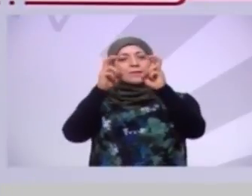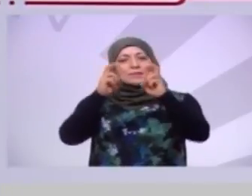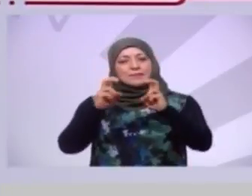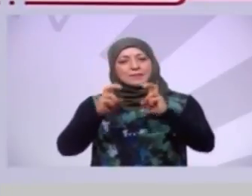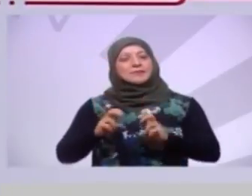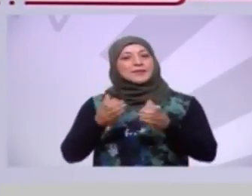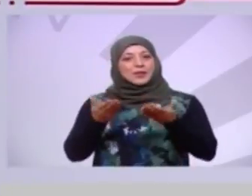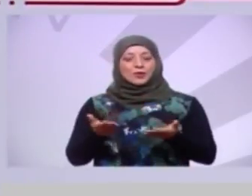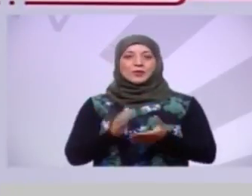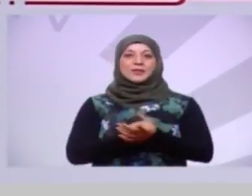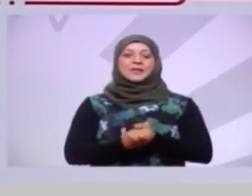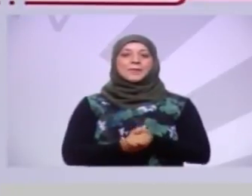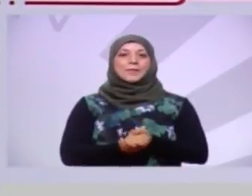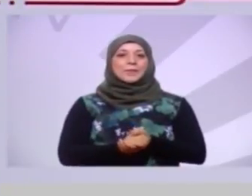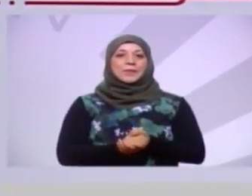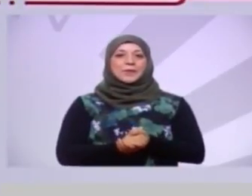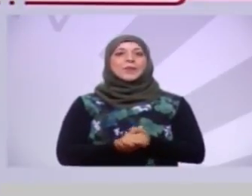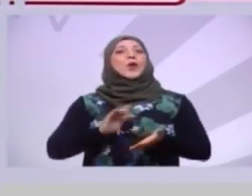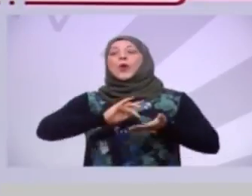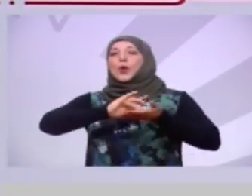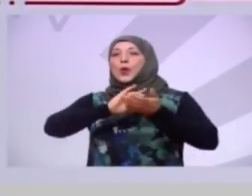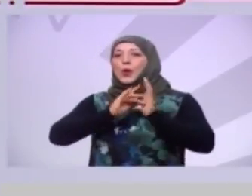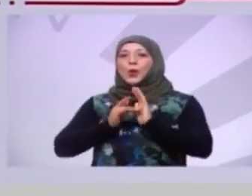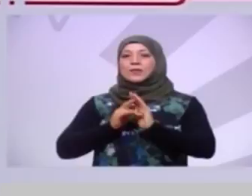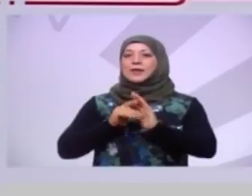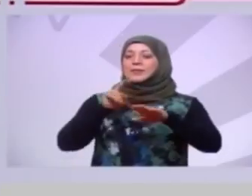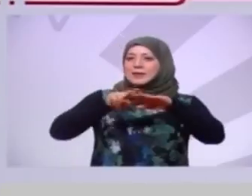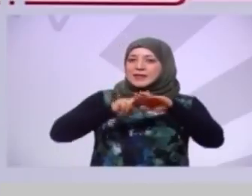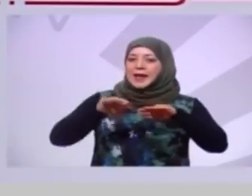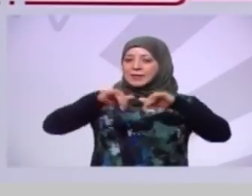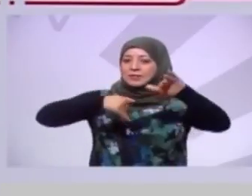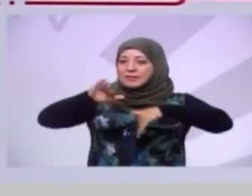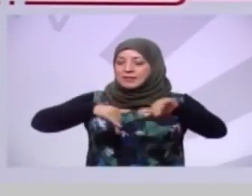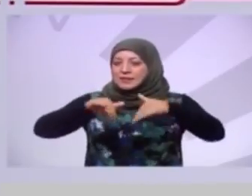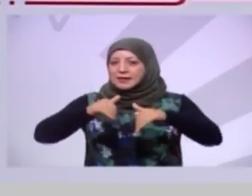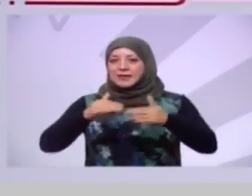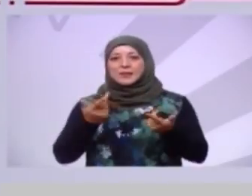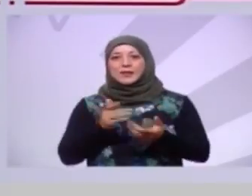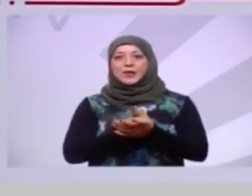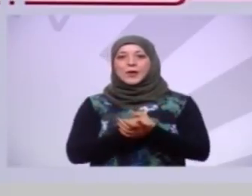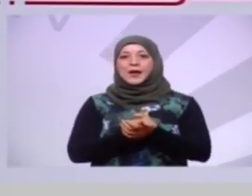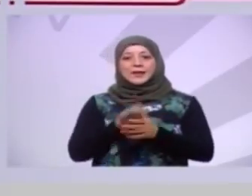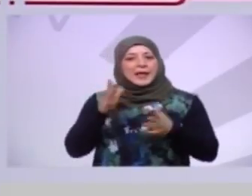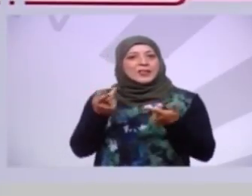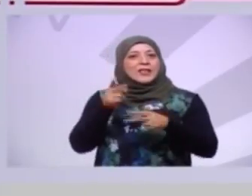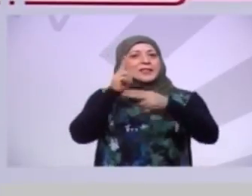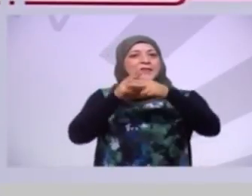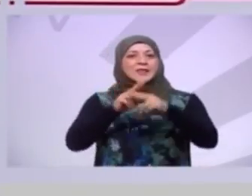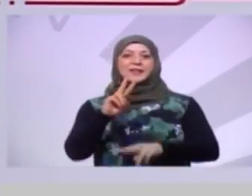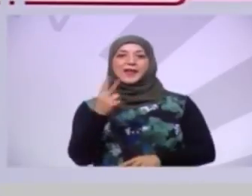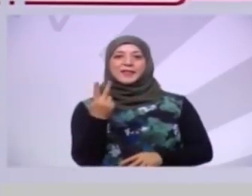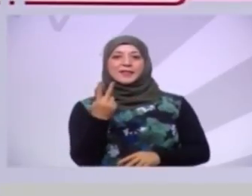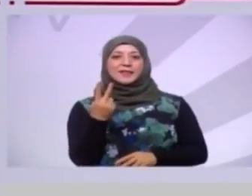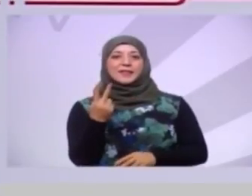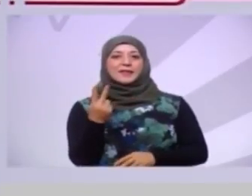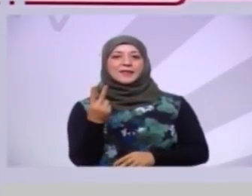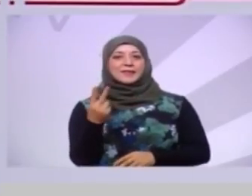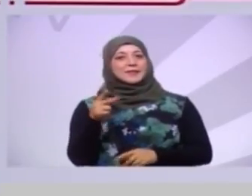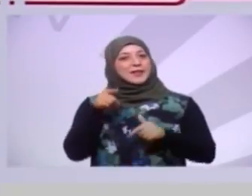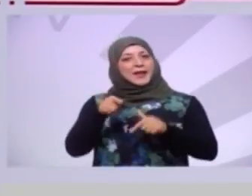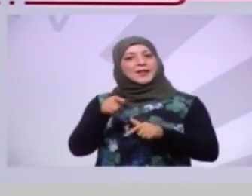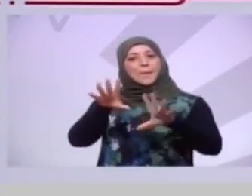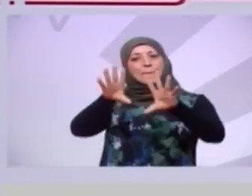اه كل البنيه التحتيه الطرق الخطر احنا ساكنين سنين هي